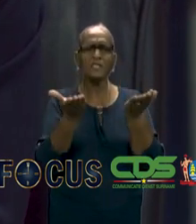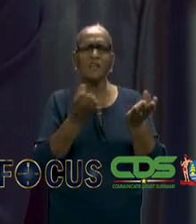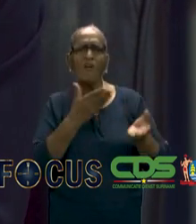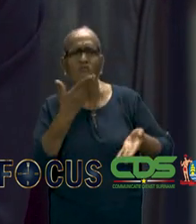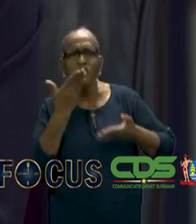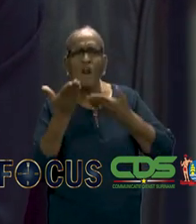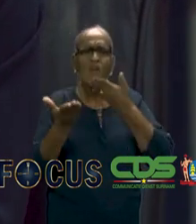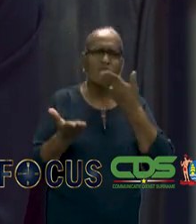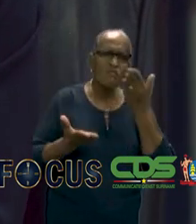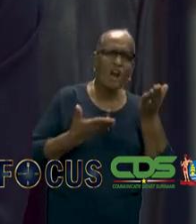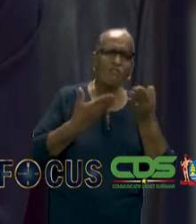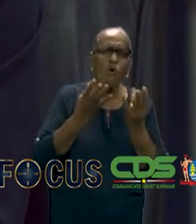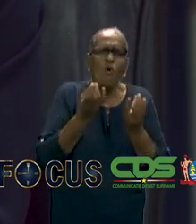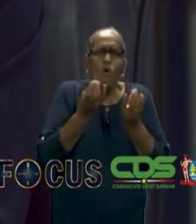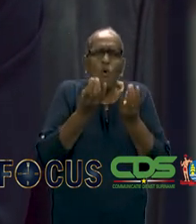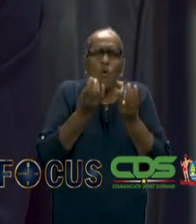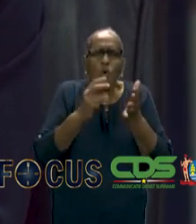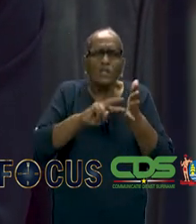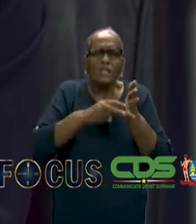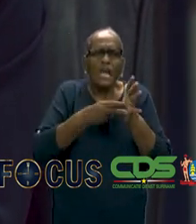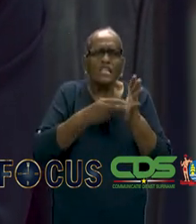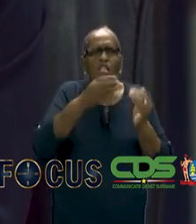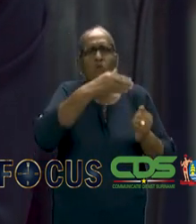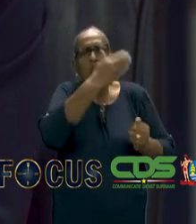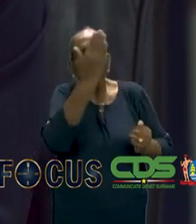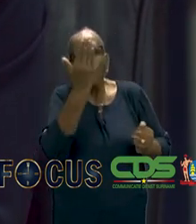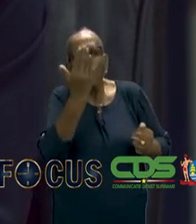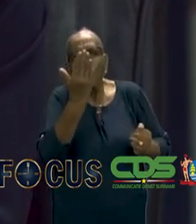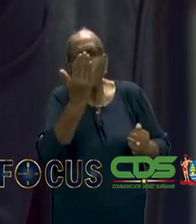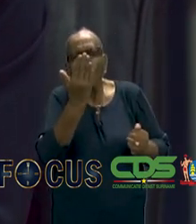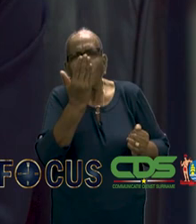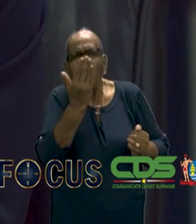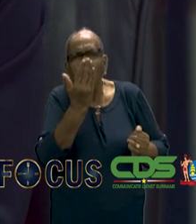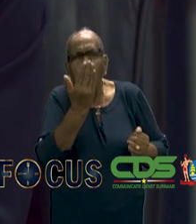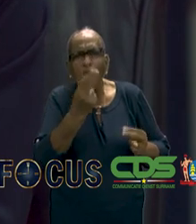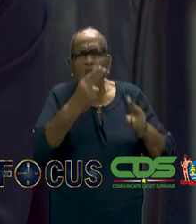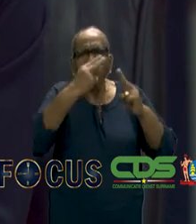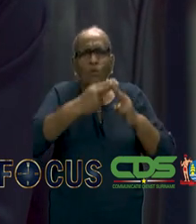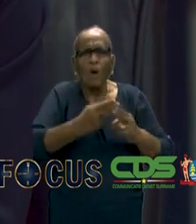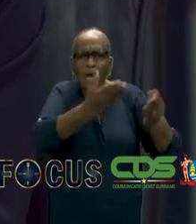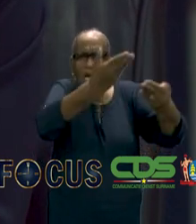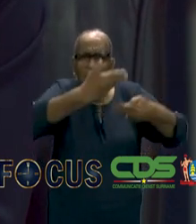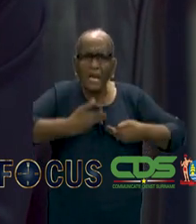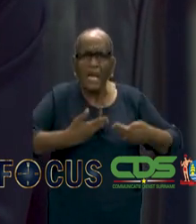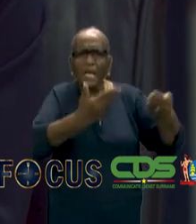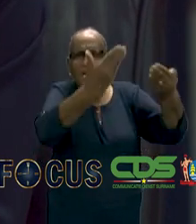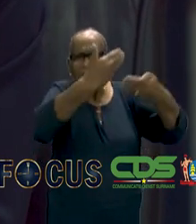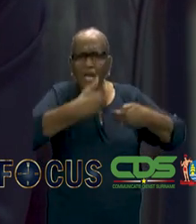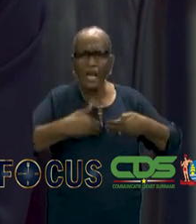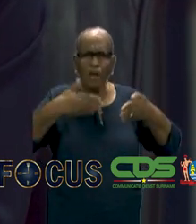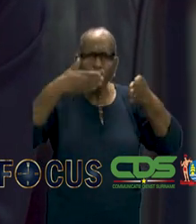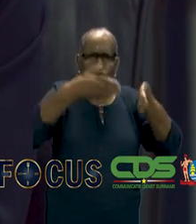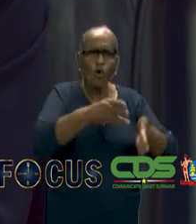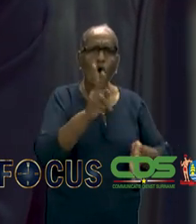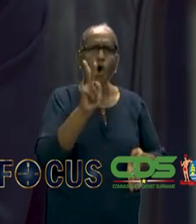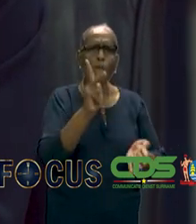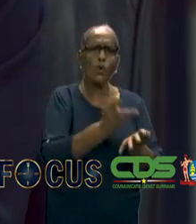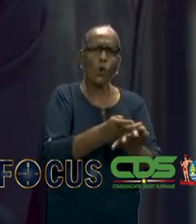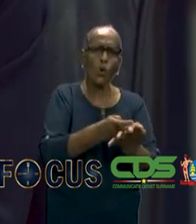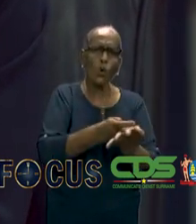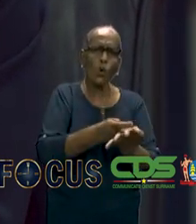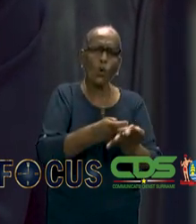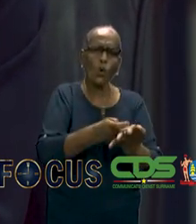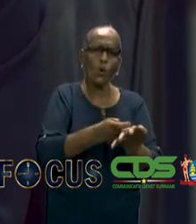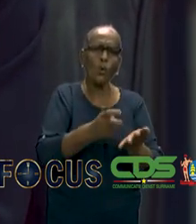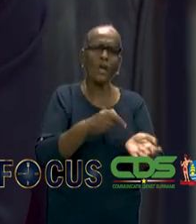wij technische milieuadviezen en begeleiding kunnen verwachten. Met name de focus op kwikgebruik, de